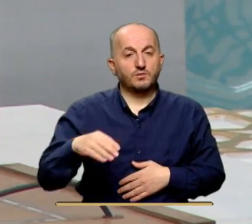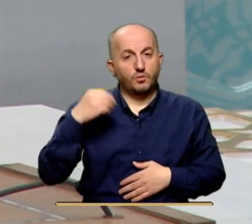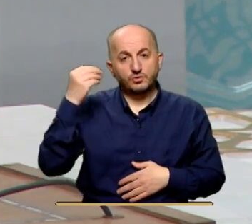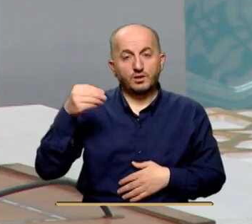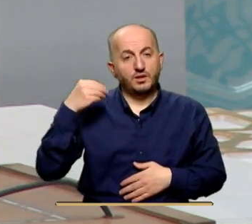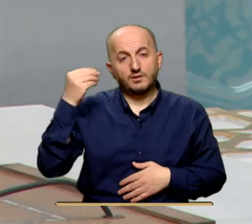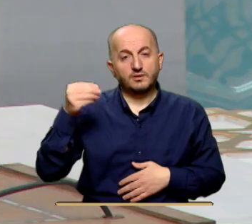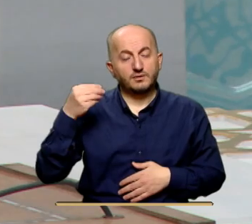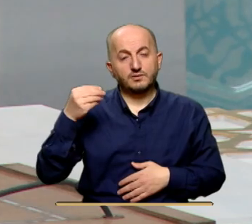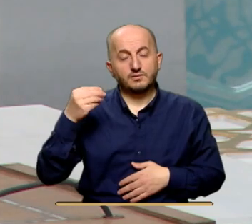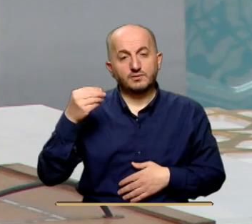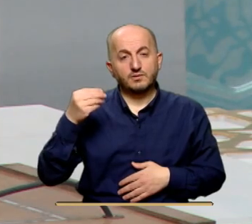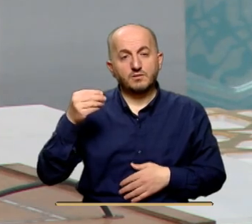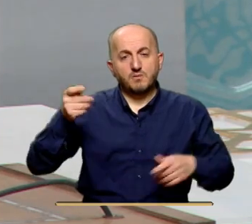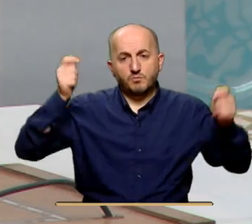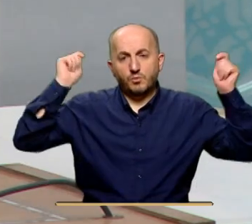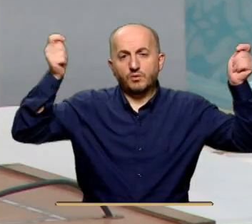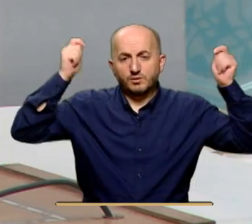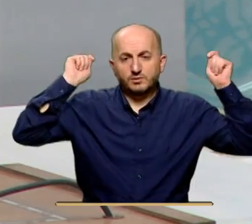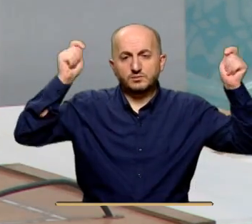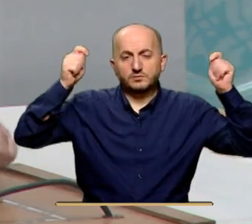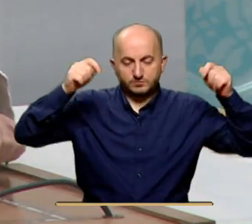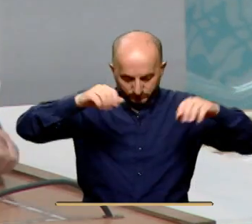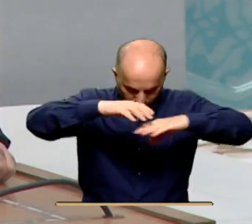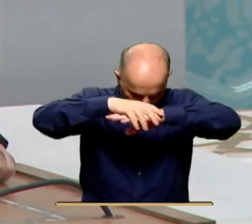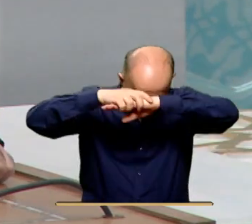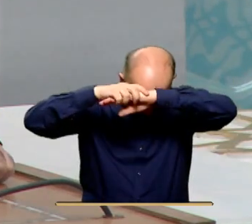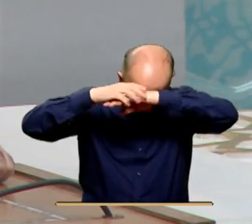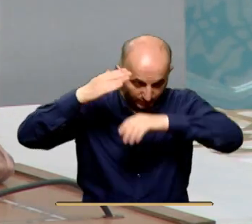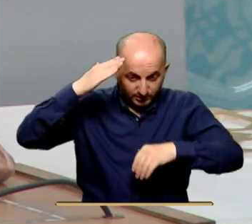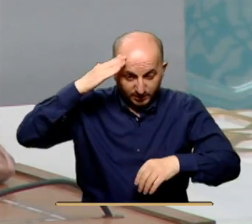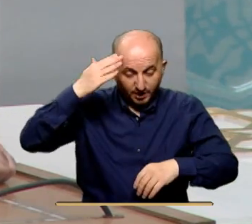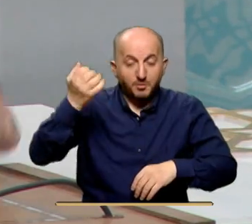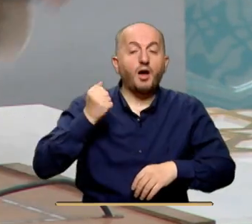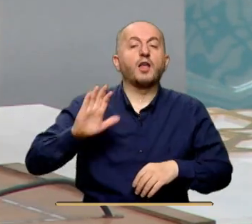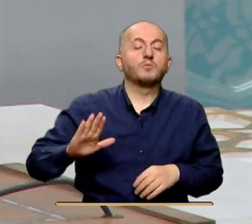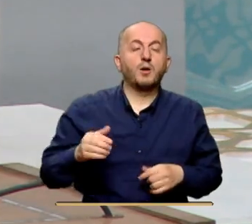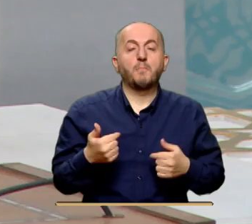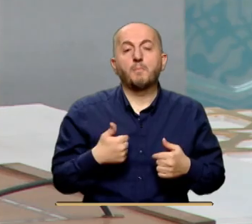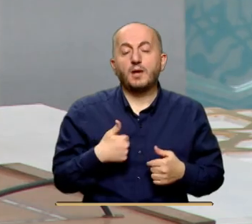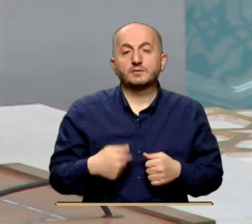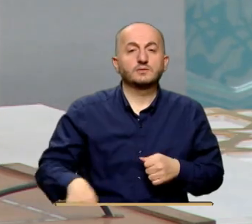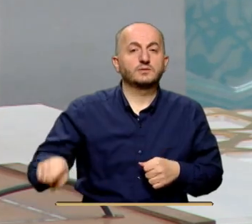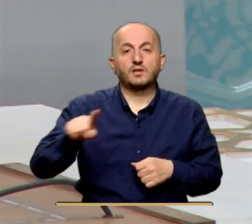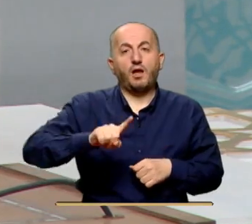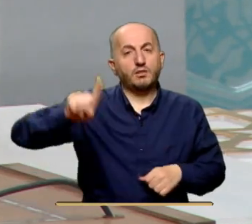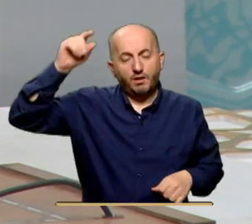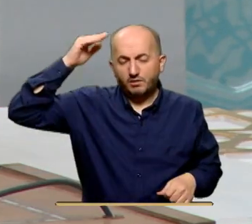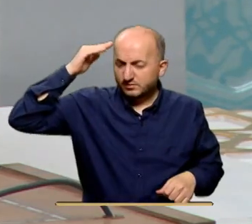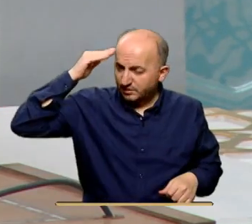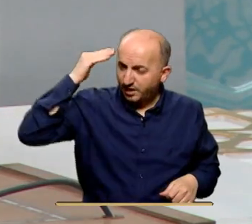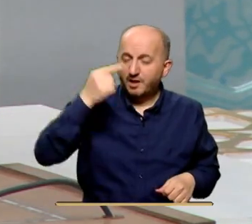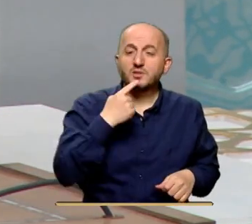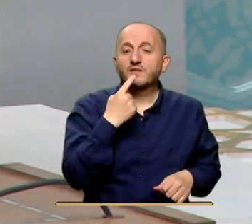hocalarını adeta protesto eder gibi kafayı yere koymuş, selam almıyor. Diyor ki, ben size Allah'ın selamını